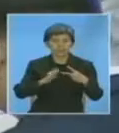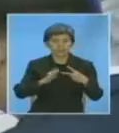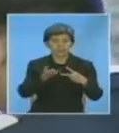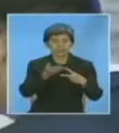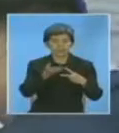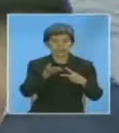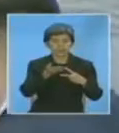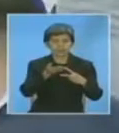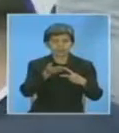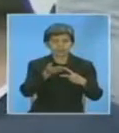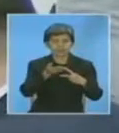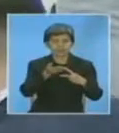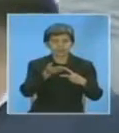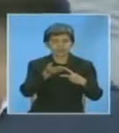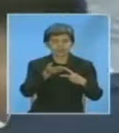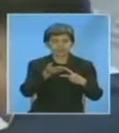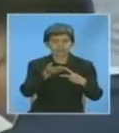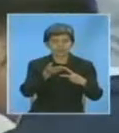จงรัก